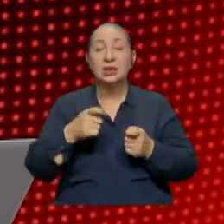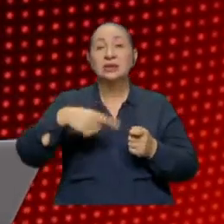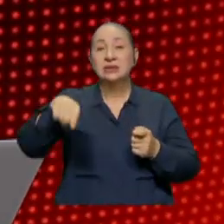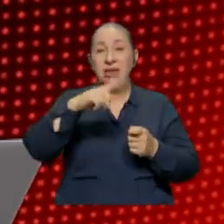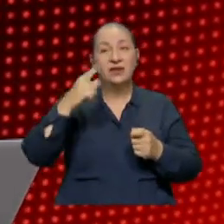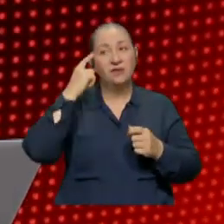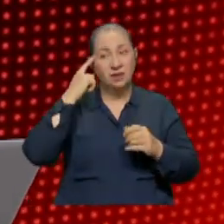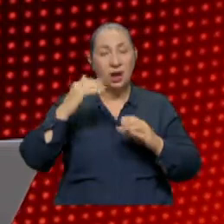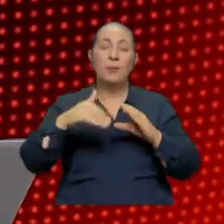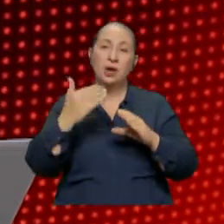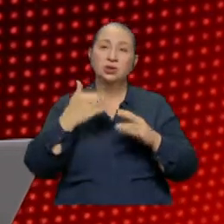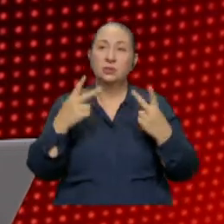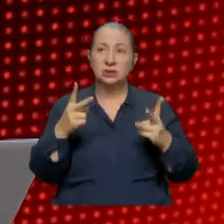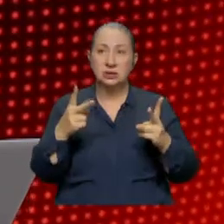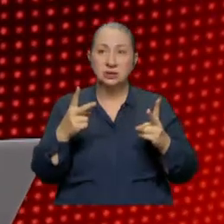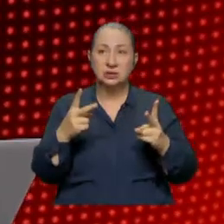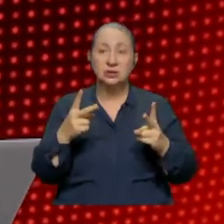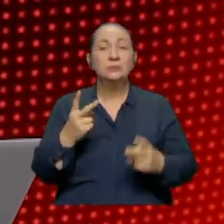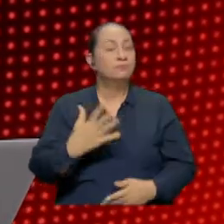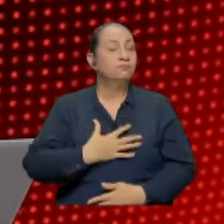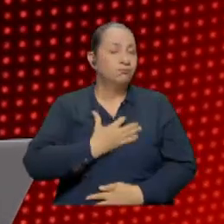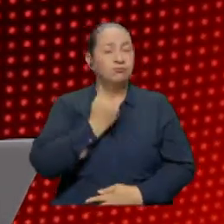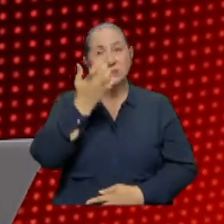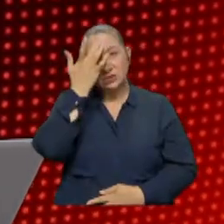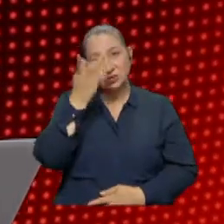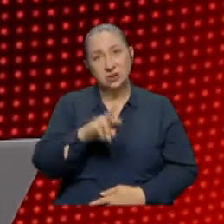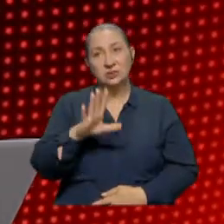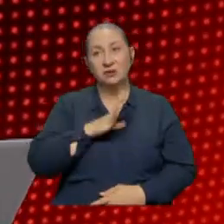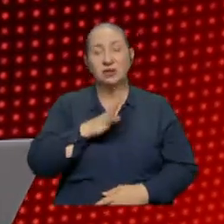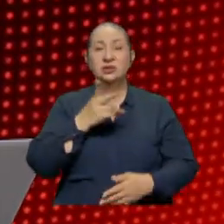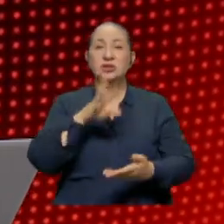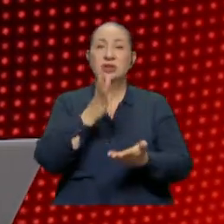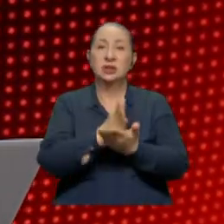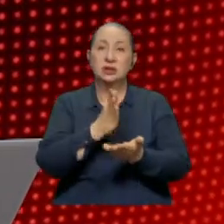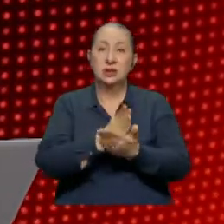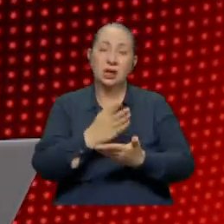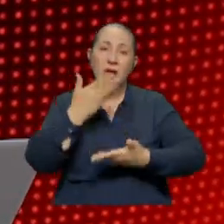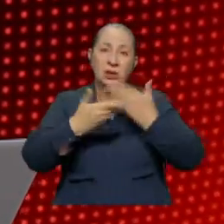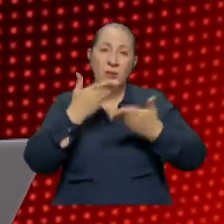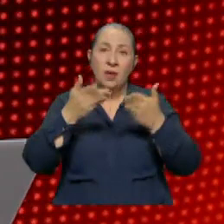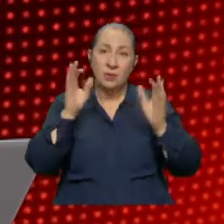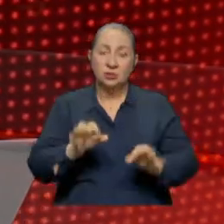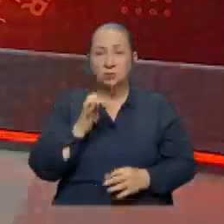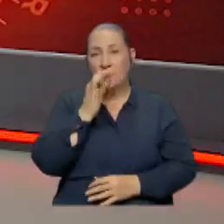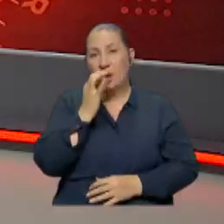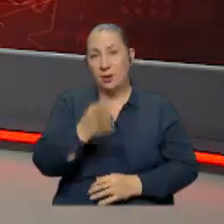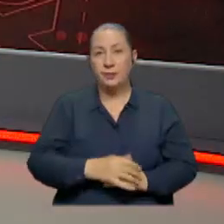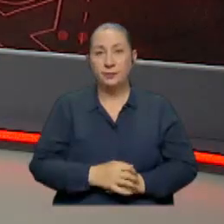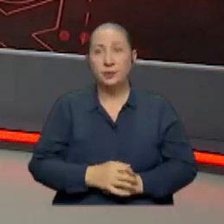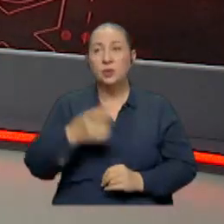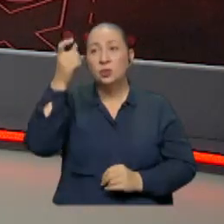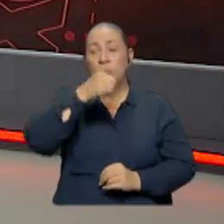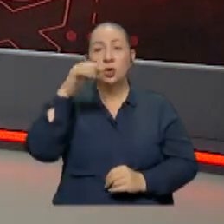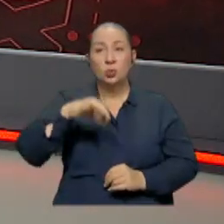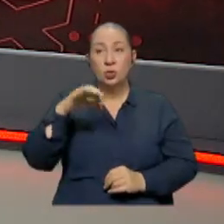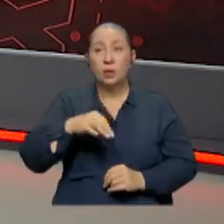Sizler de görüşlerinizi paylaşabilirsiniz. Ne yazık ki şehidimiz var. Cenaze törenini aktararak başlıyoruz bültene.